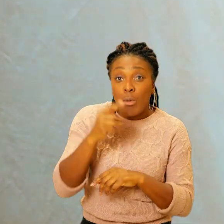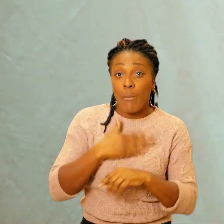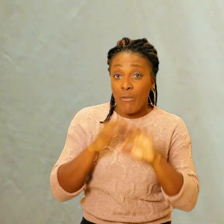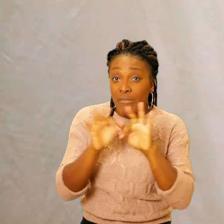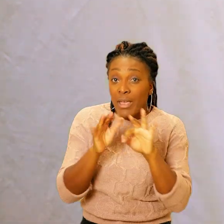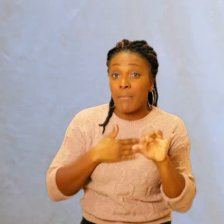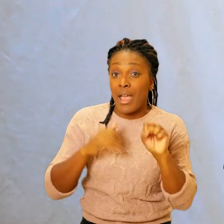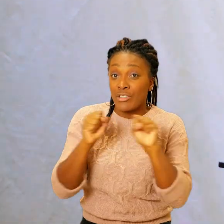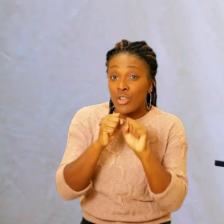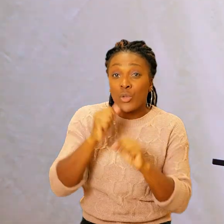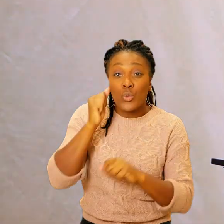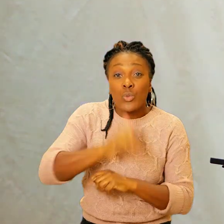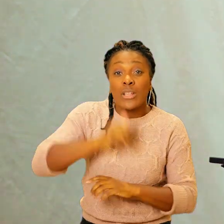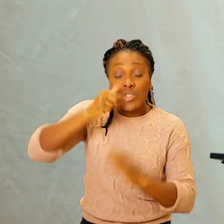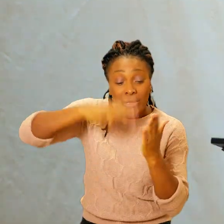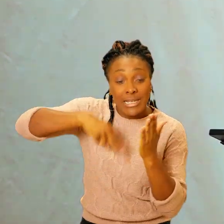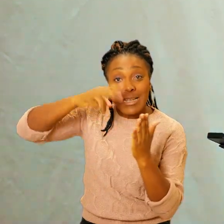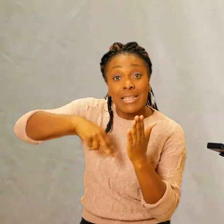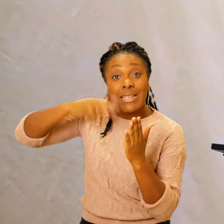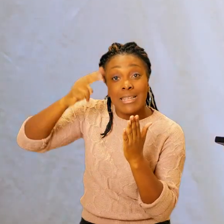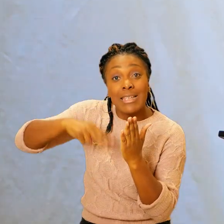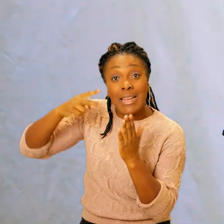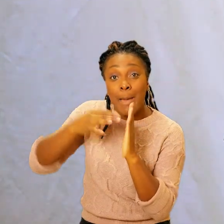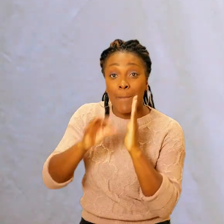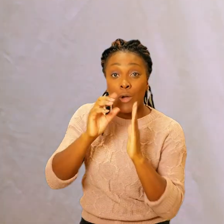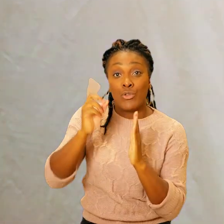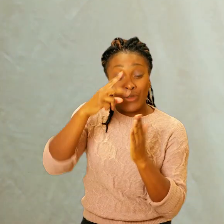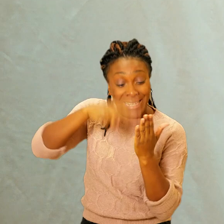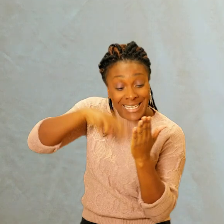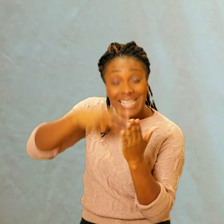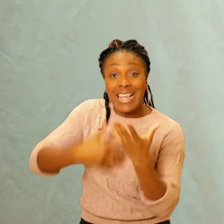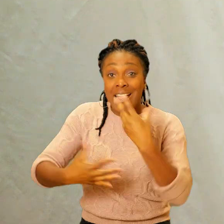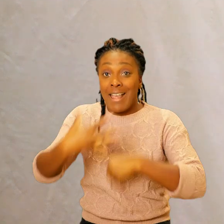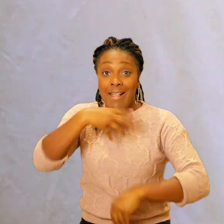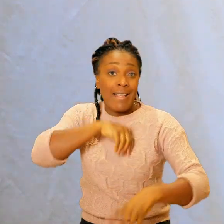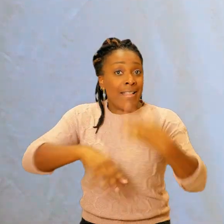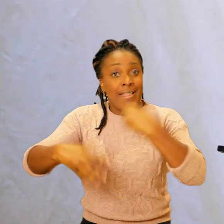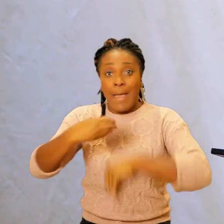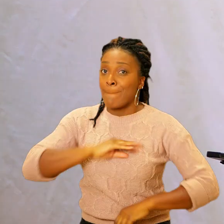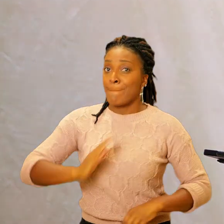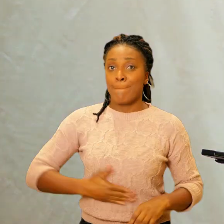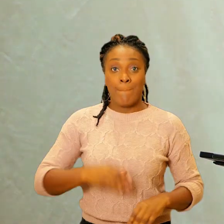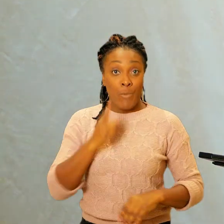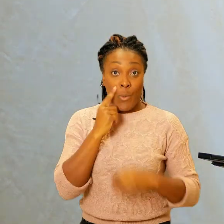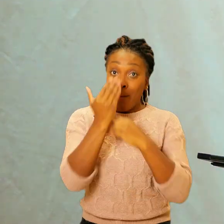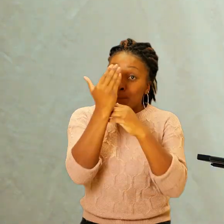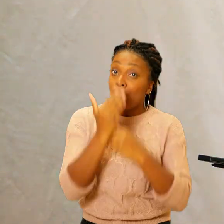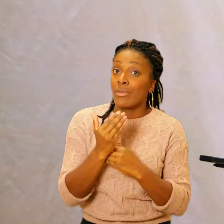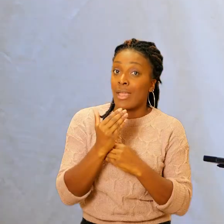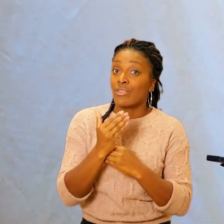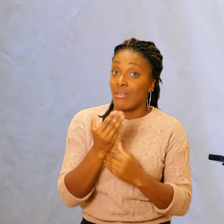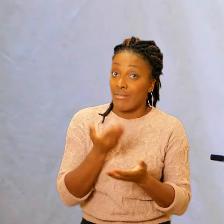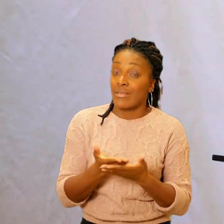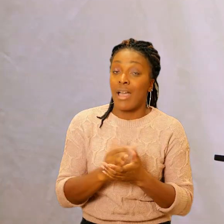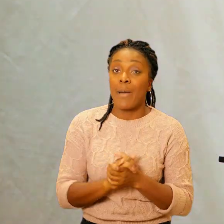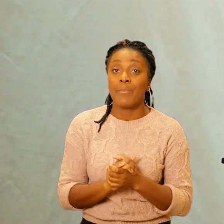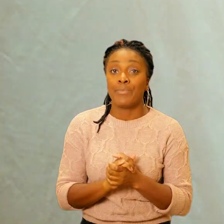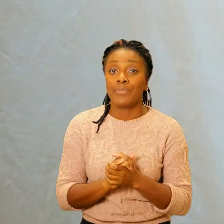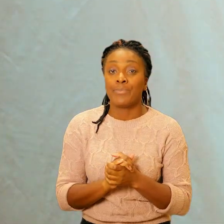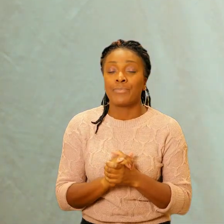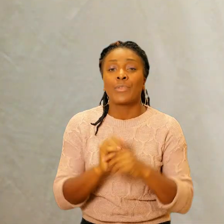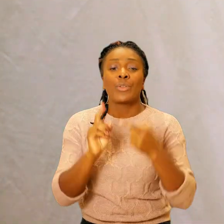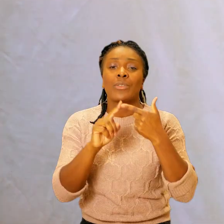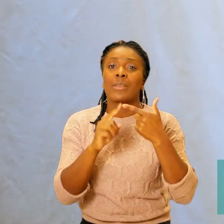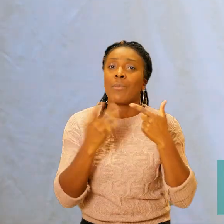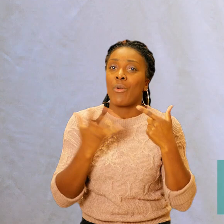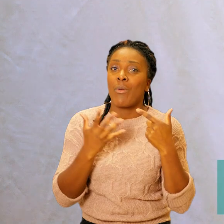de chaque jour méditer la parole et de t'en imbiber, de t'en imprégner, de la connaître, parce qu'elle est ta protection. Deuxième point de l'ADN de